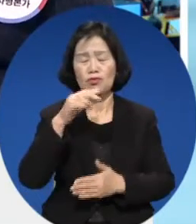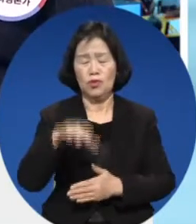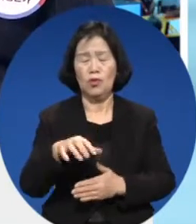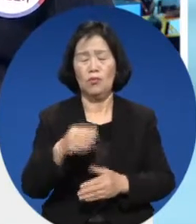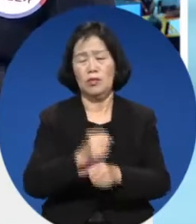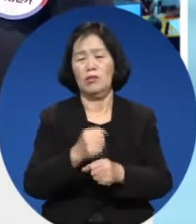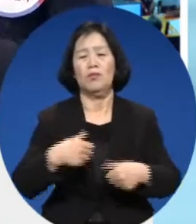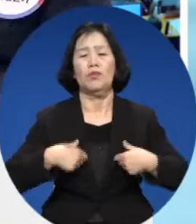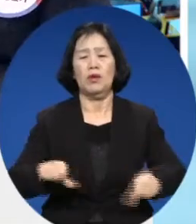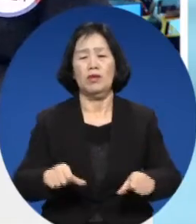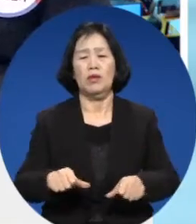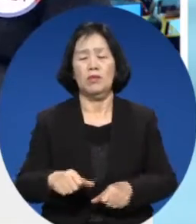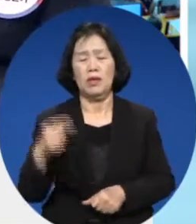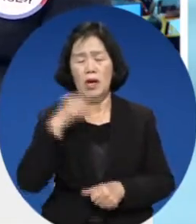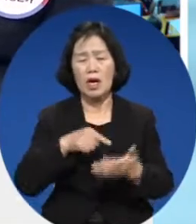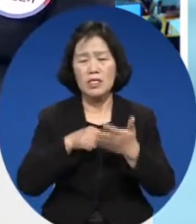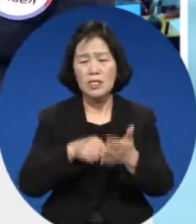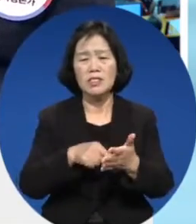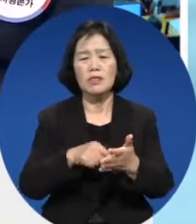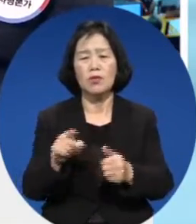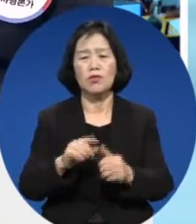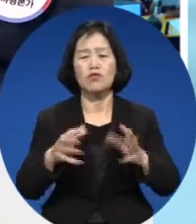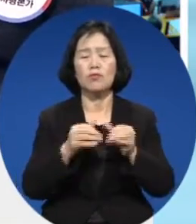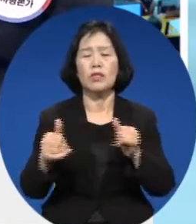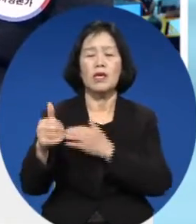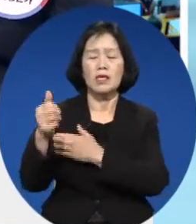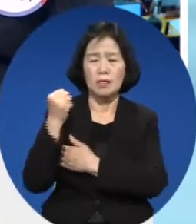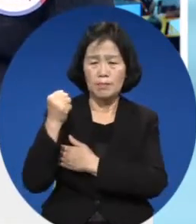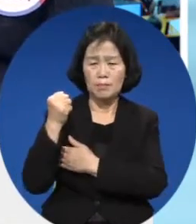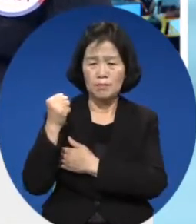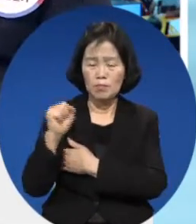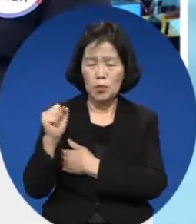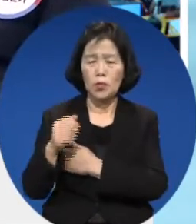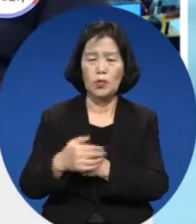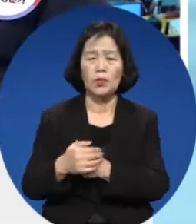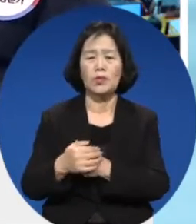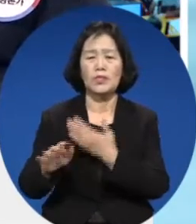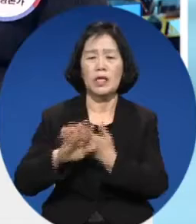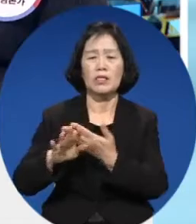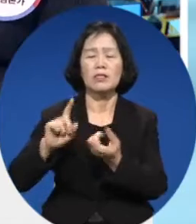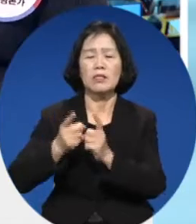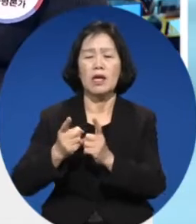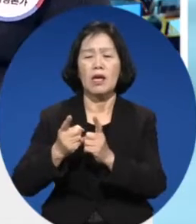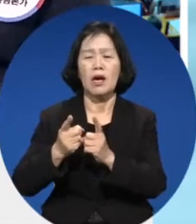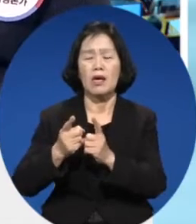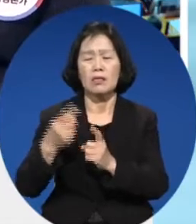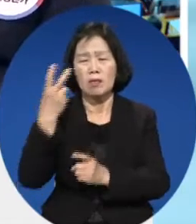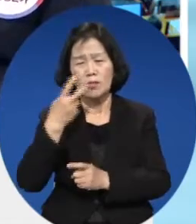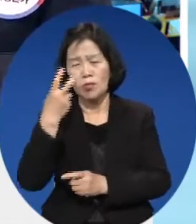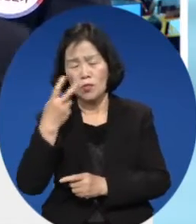거죠. 이 강한 의지라고 얘기하면은 국민의힘 같은 경우에는 다른 대안을 모색하는 것이 저는 의외라고